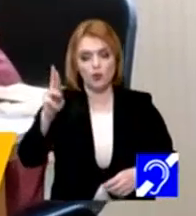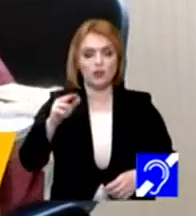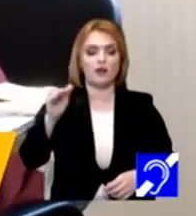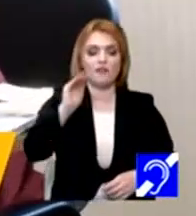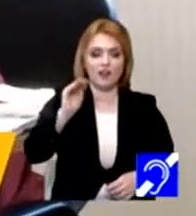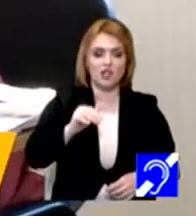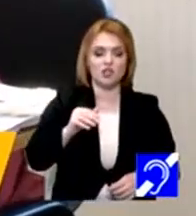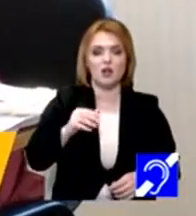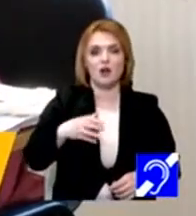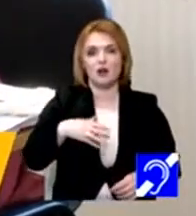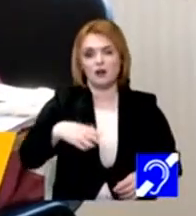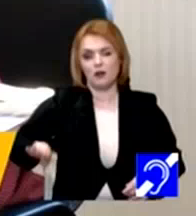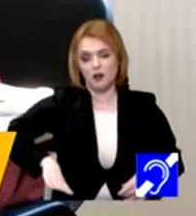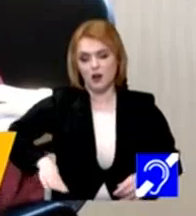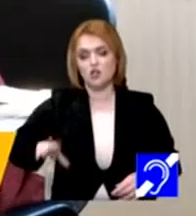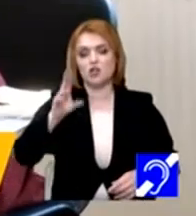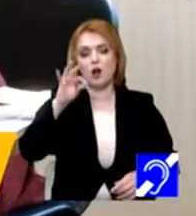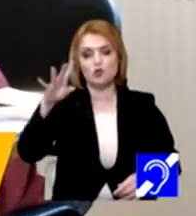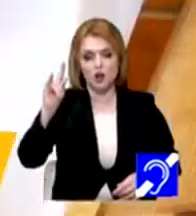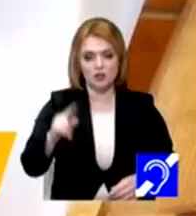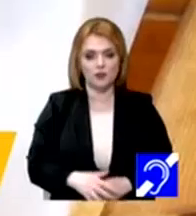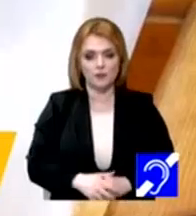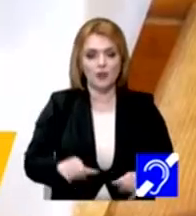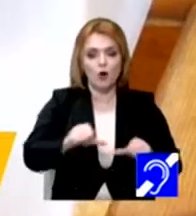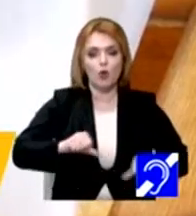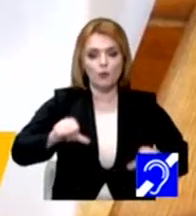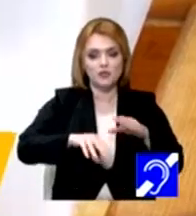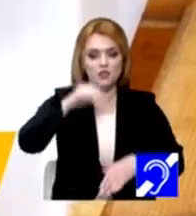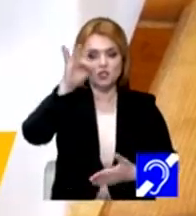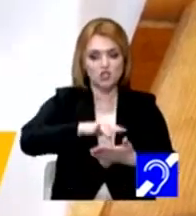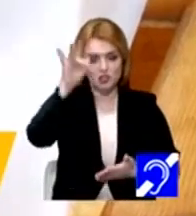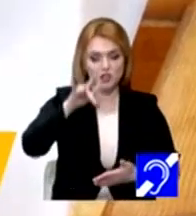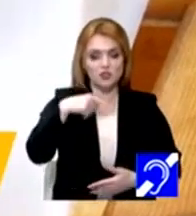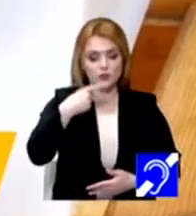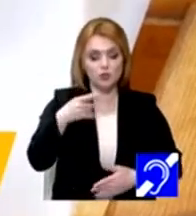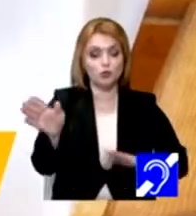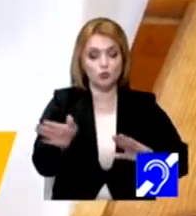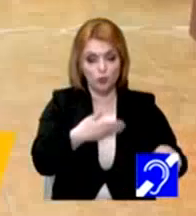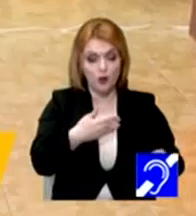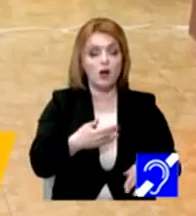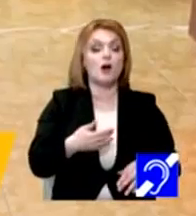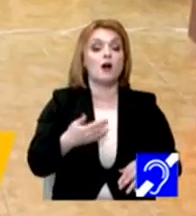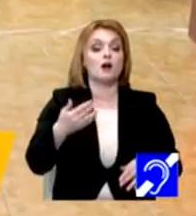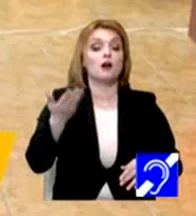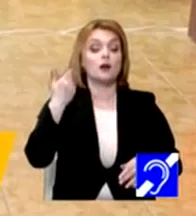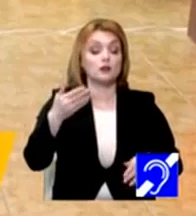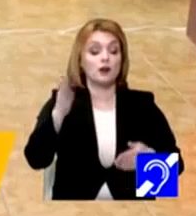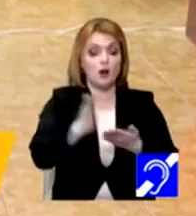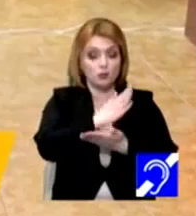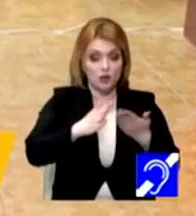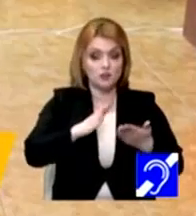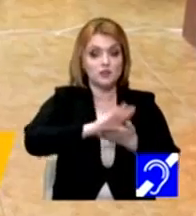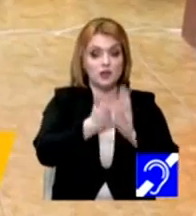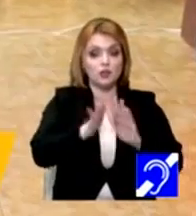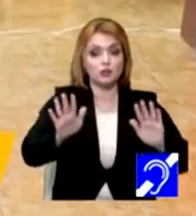Fălești, Călăraș, Râșcani și Căușeni. Comisia Electorală Centrală a precizat că imediat după ridicarea stării de urgență va stabili